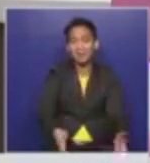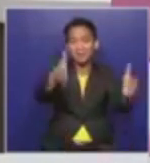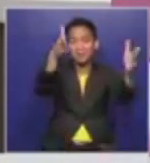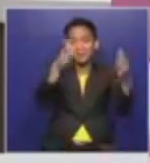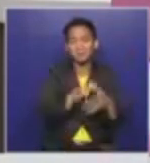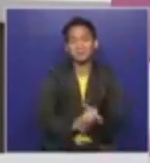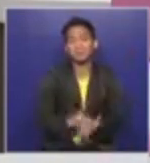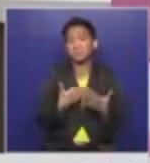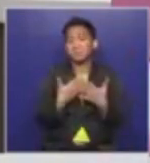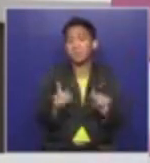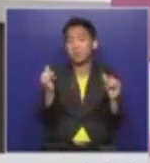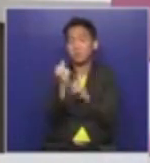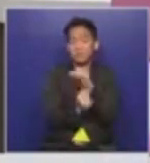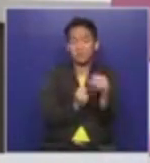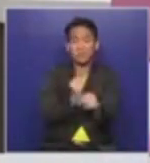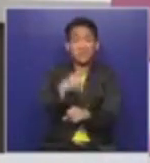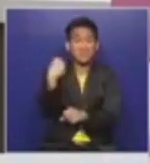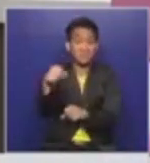การทั้งที่ดินเป็นทรัพย์สินส่วนกลางกฎหมายอาคารชุดที่ดินใช้เพื่อประโยชน์นั้นต้องทอดทิ้งเกิน10